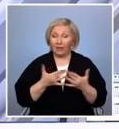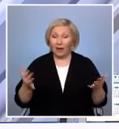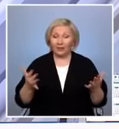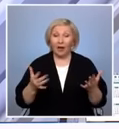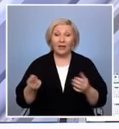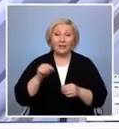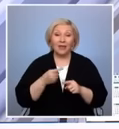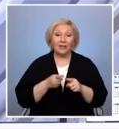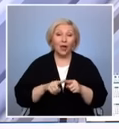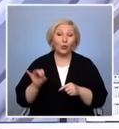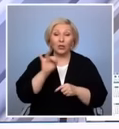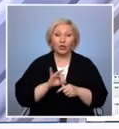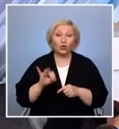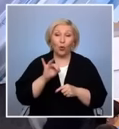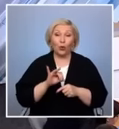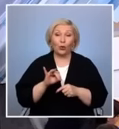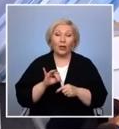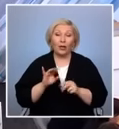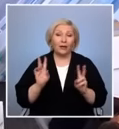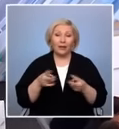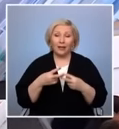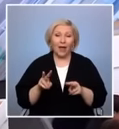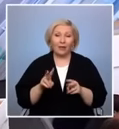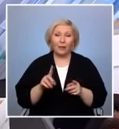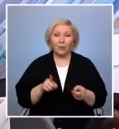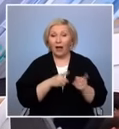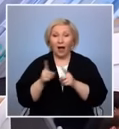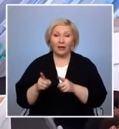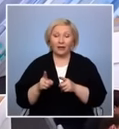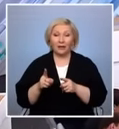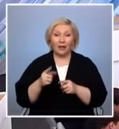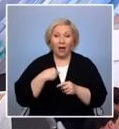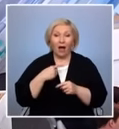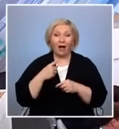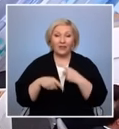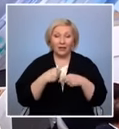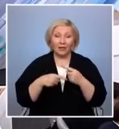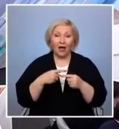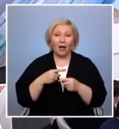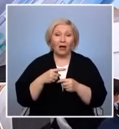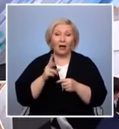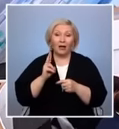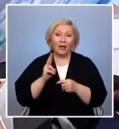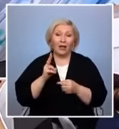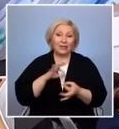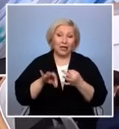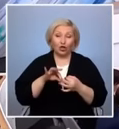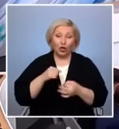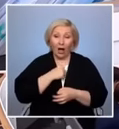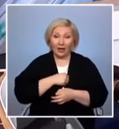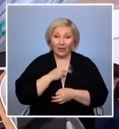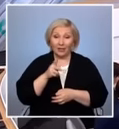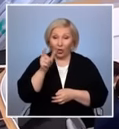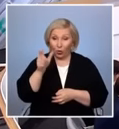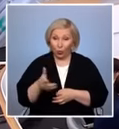это». Тоже прозвучало очень странно, потому что, ну, вообще-то в подобных случаях раньше все кричали, да-да, конечно, Владимир